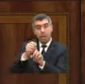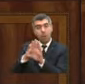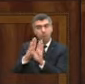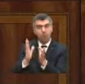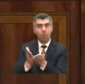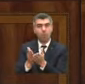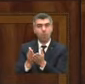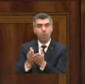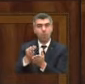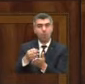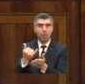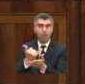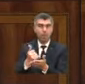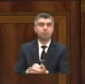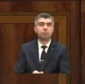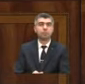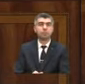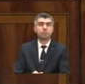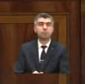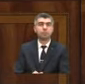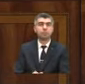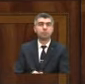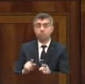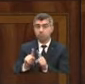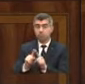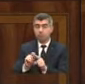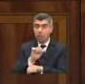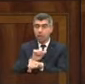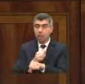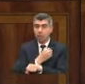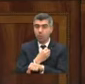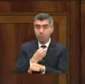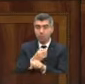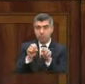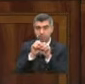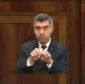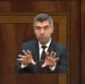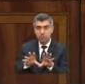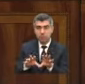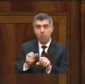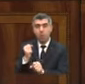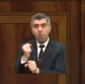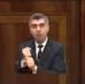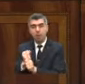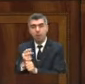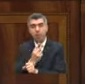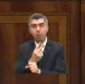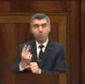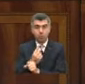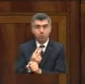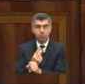رئيس الحكومه. راه ما يمكنش نجيبوا تغطيه صحيه شامله ونجيبوا التعويض عن فقدان الشغل، حنا عندنا اقتصاد ضعيف